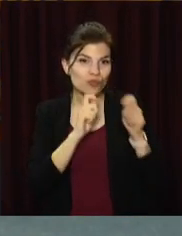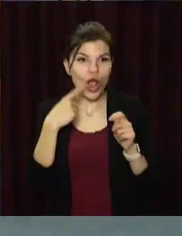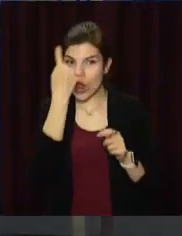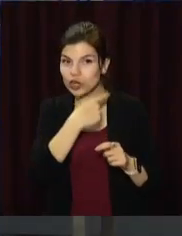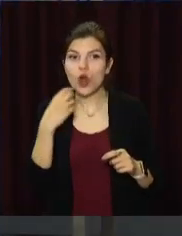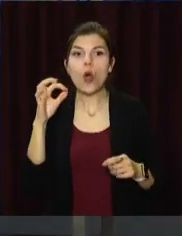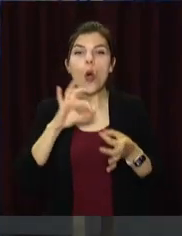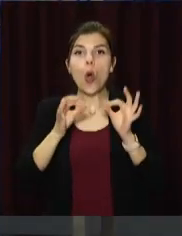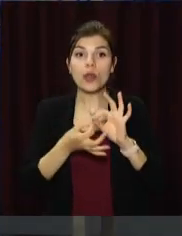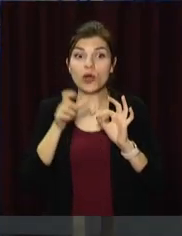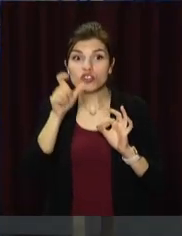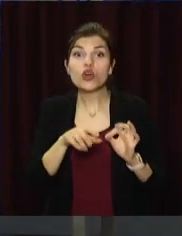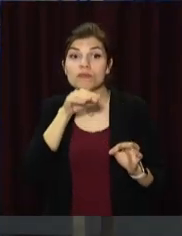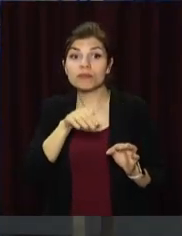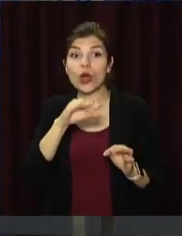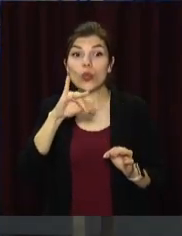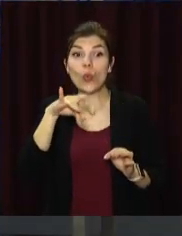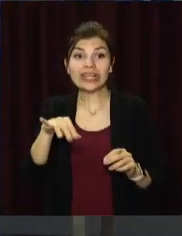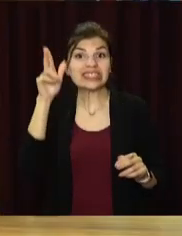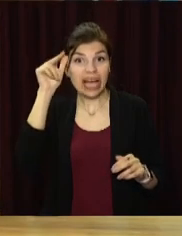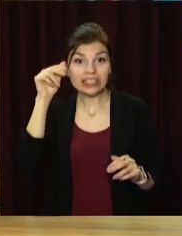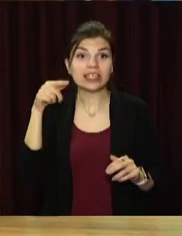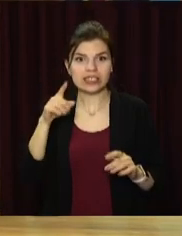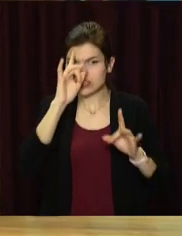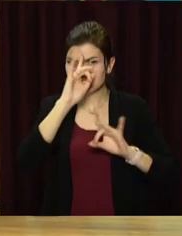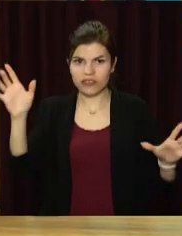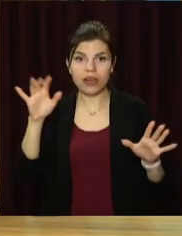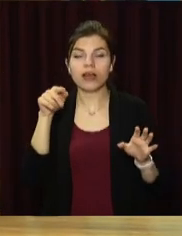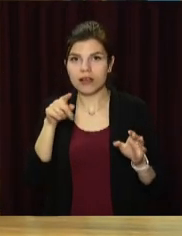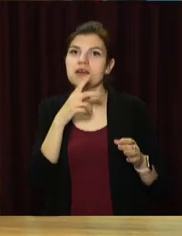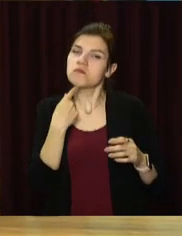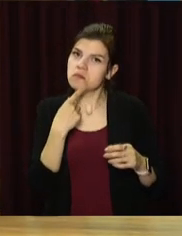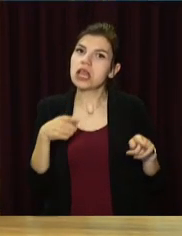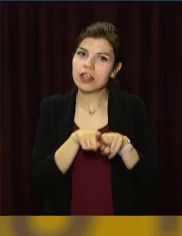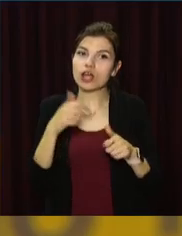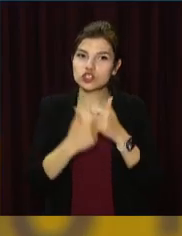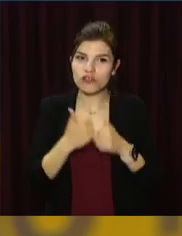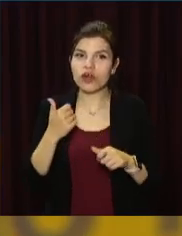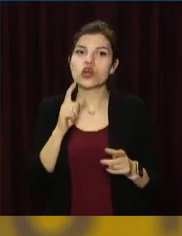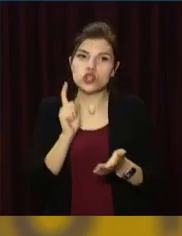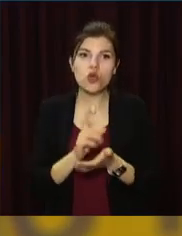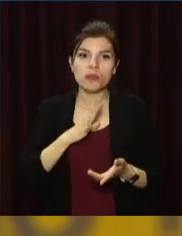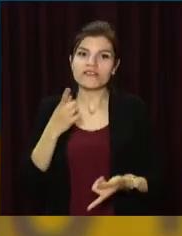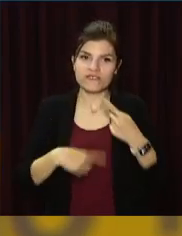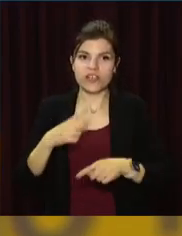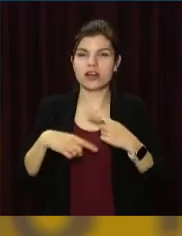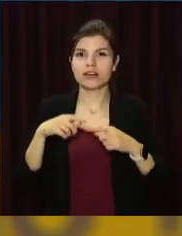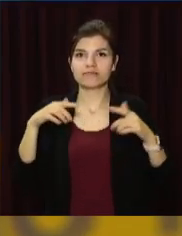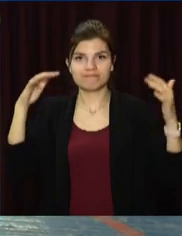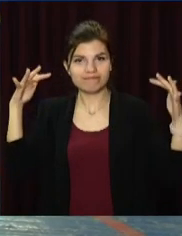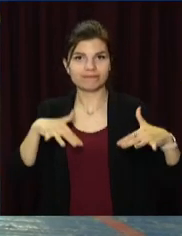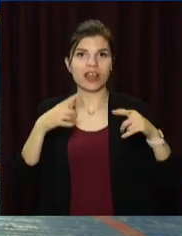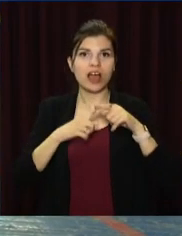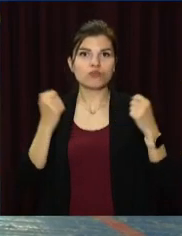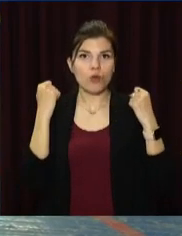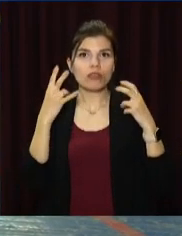особисто олімпійський чемпіон з важкої атлетики Юрій Зайцев. Славетний спортсмен відзначив, такі турніри мають відродити славні традиції цього